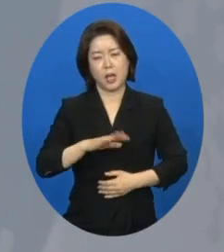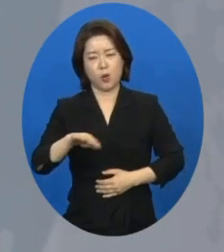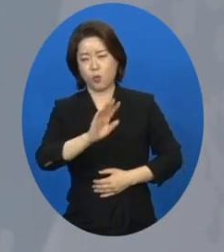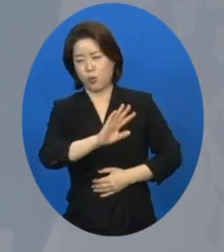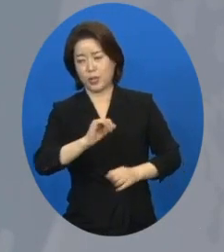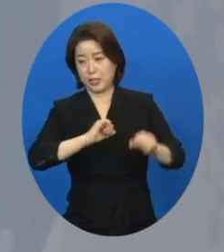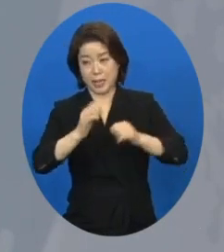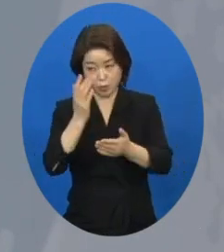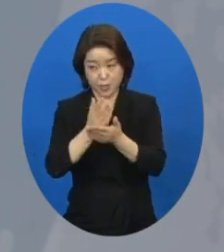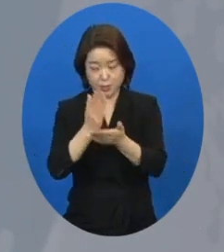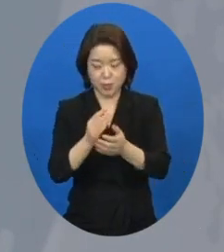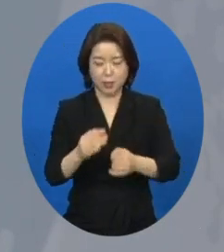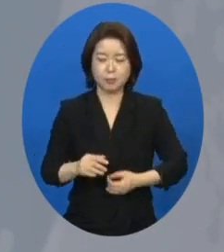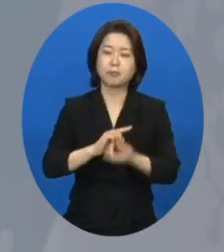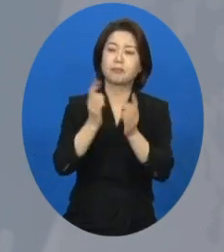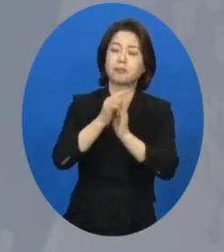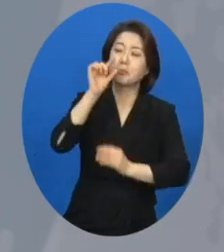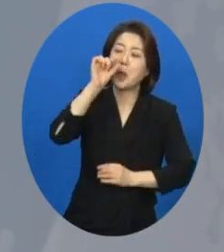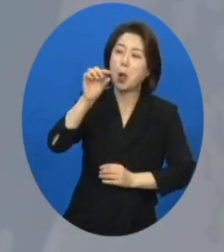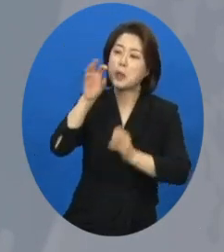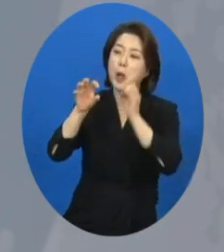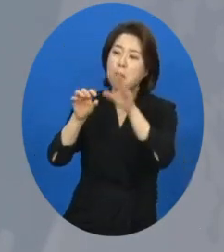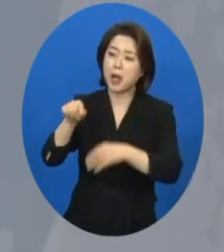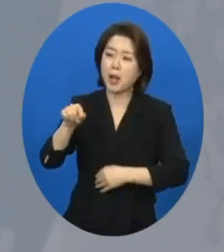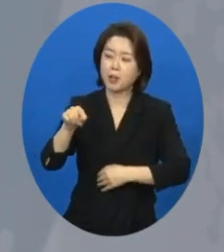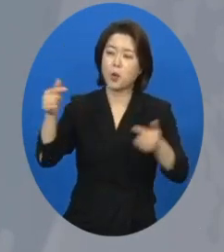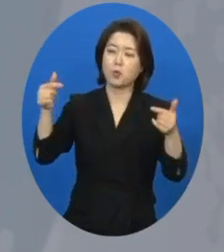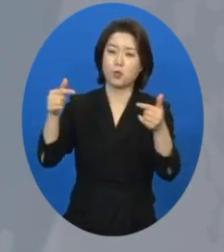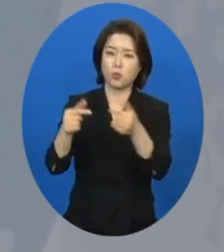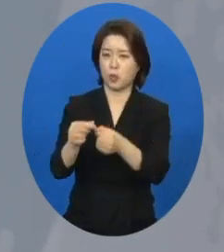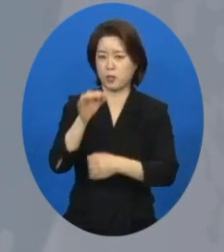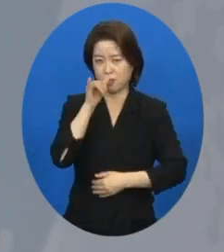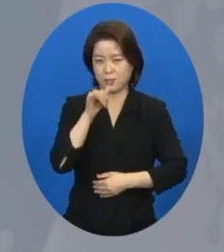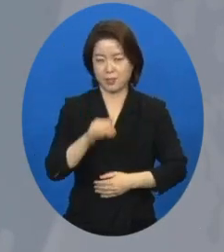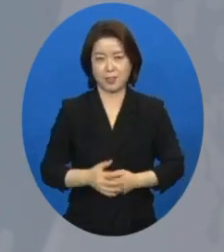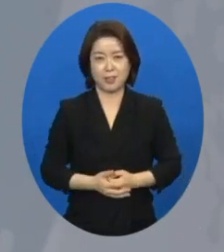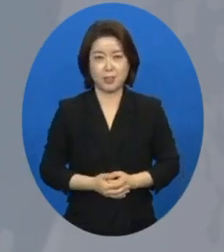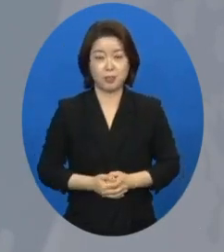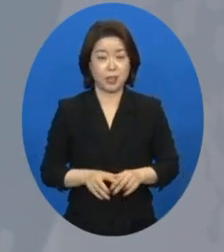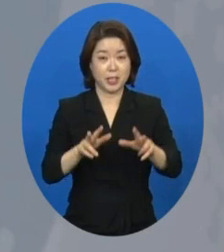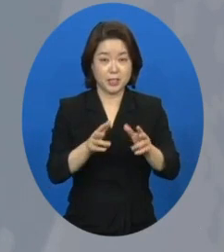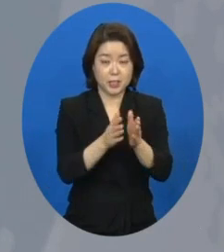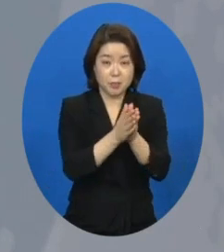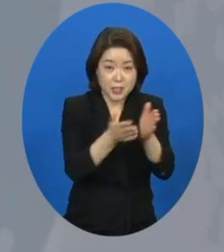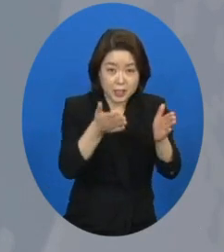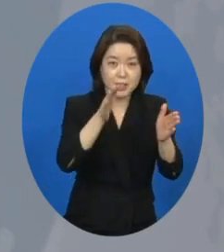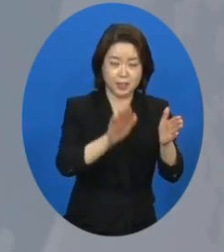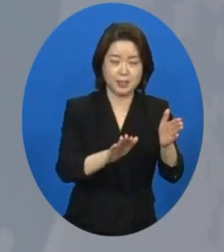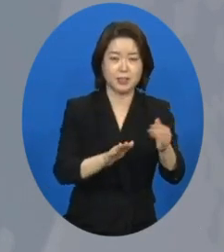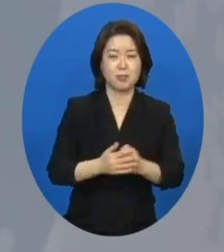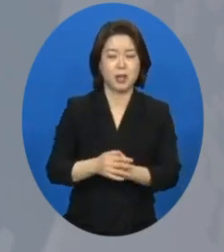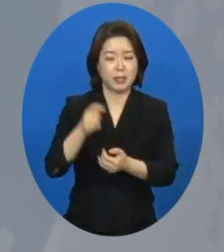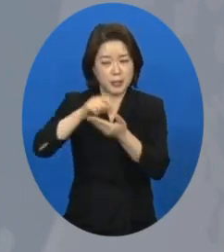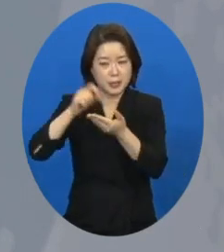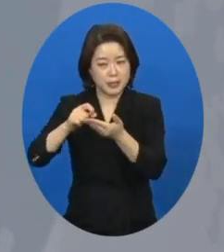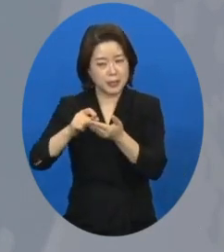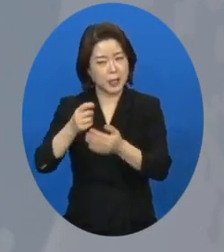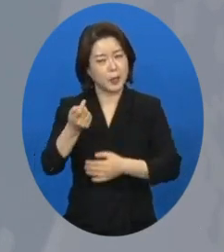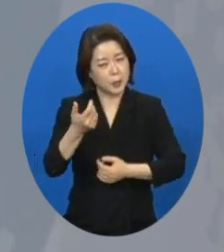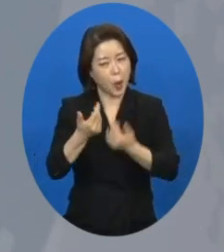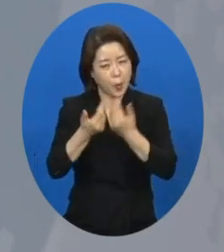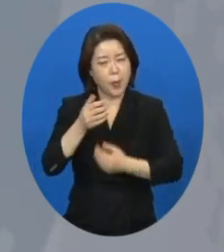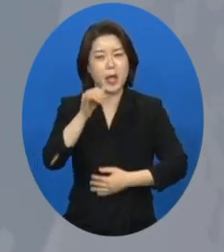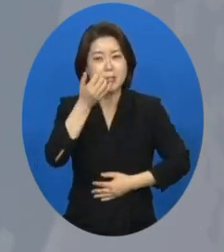되겠냐며 서로 까칠하게 굴던 것이 줄어들었습니다. 아직은 시작에 불구하고 일기 쓰는 것이